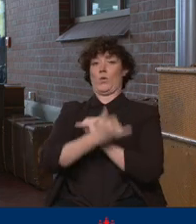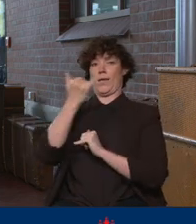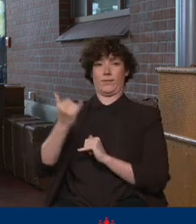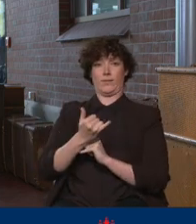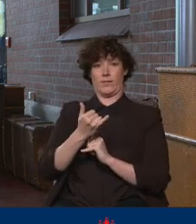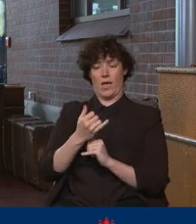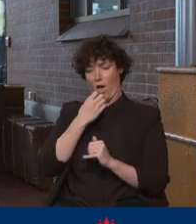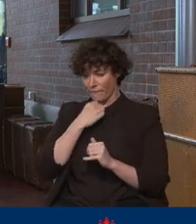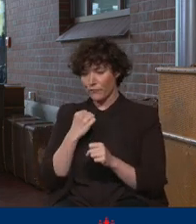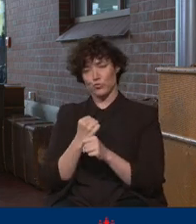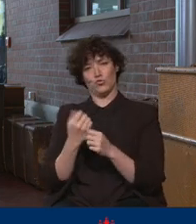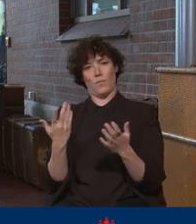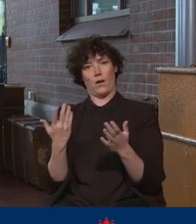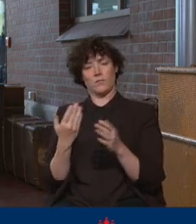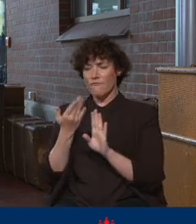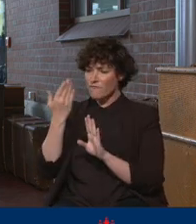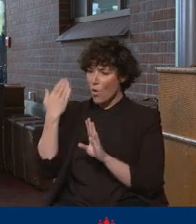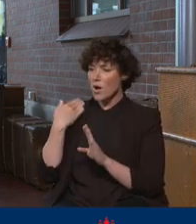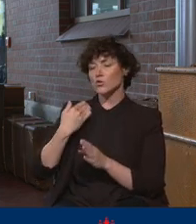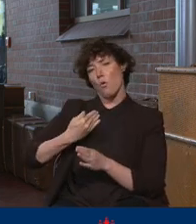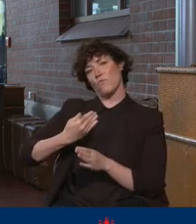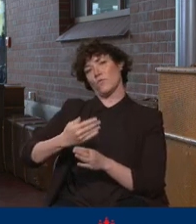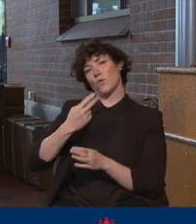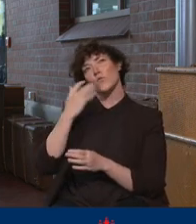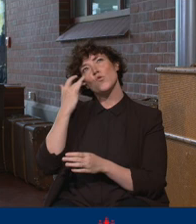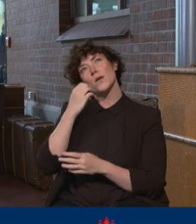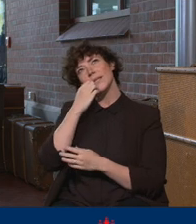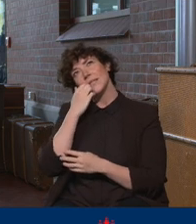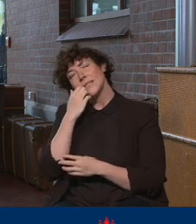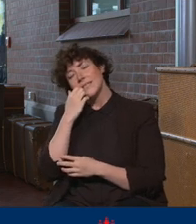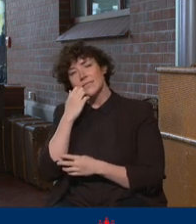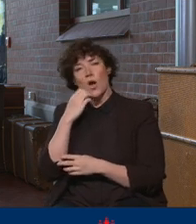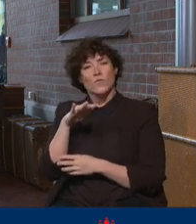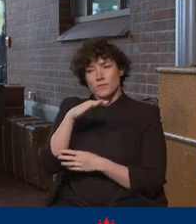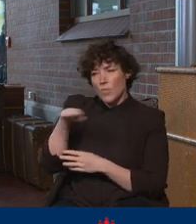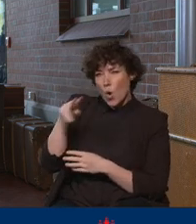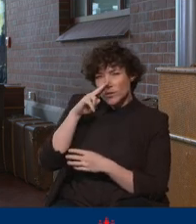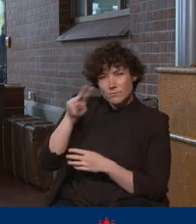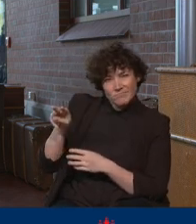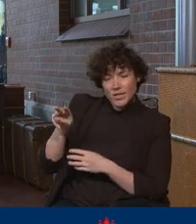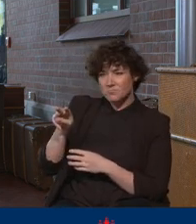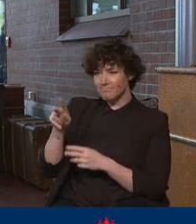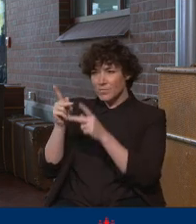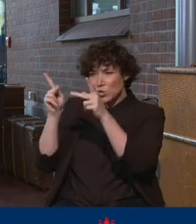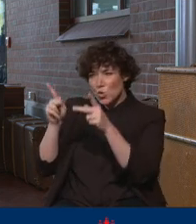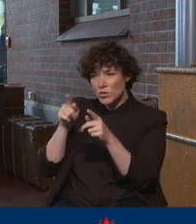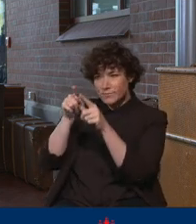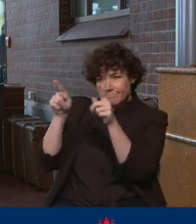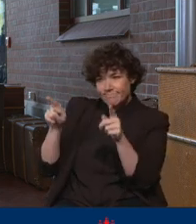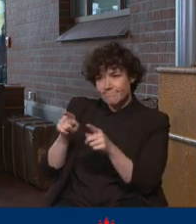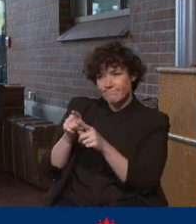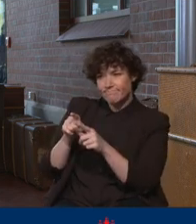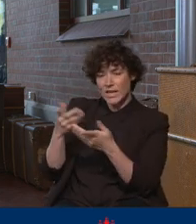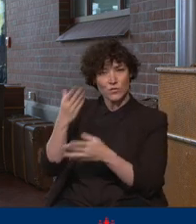viel früher auch schon immer wieder gedacht worden der blick nach osten in diesem konzept zwischen also dass es für den hamburger